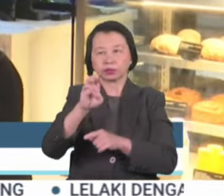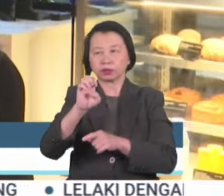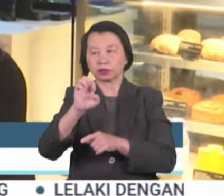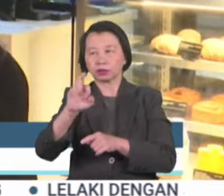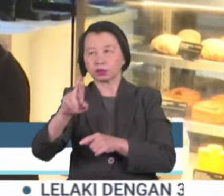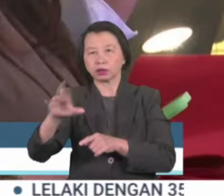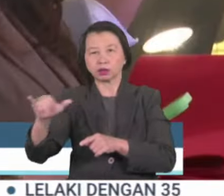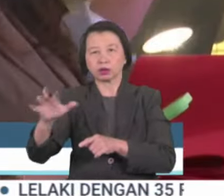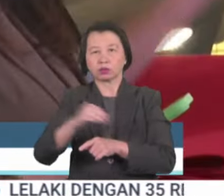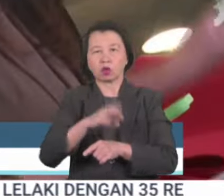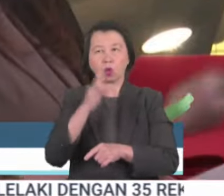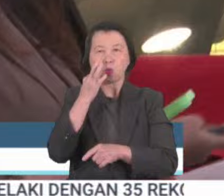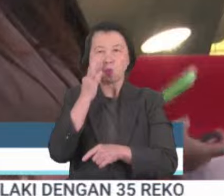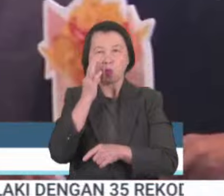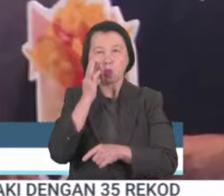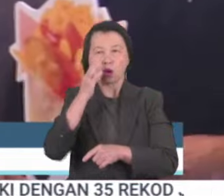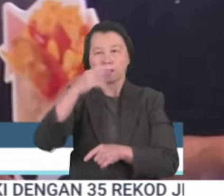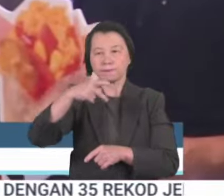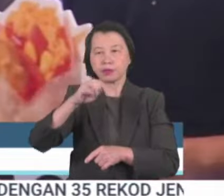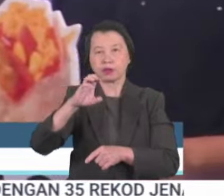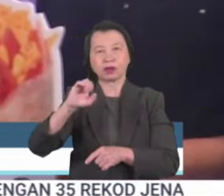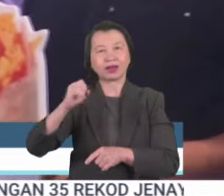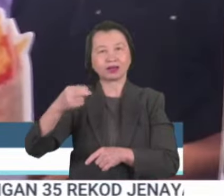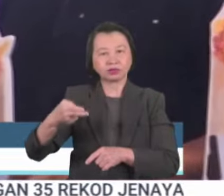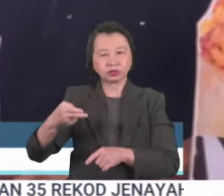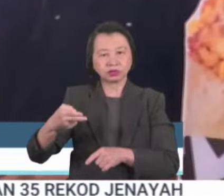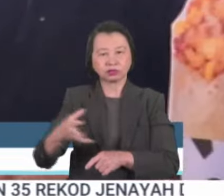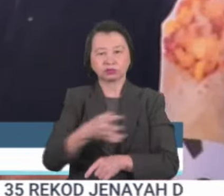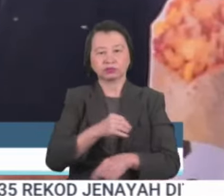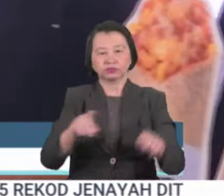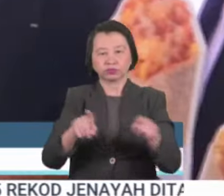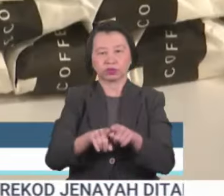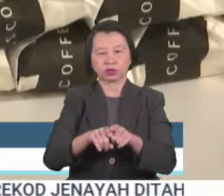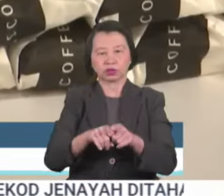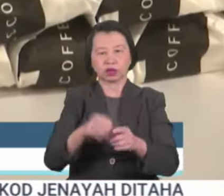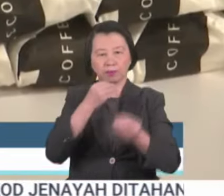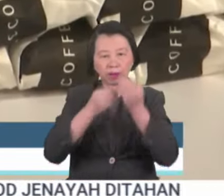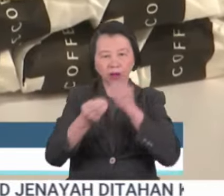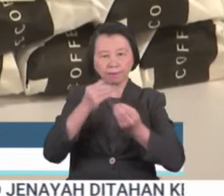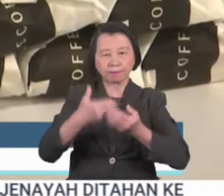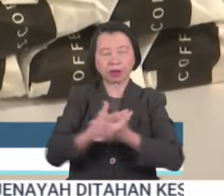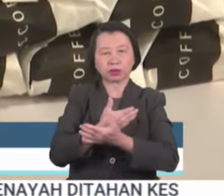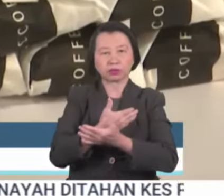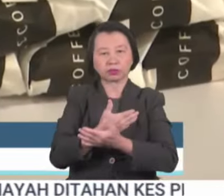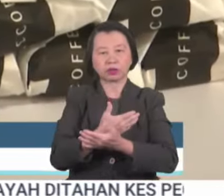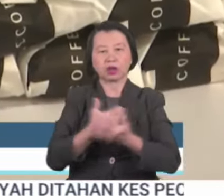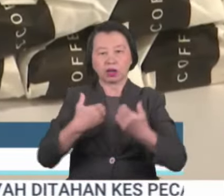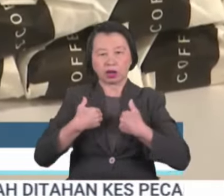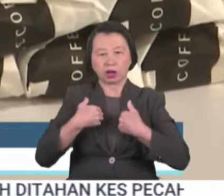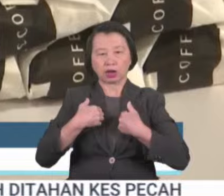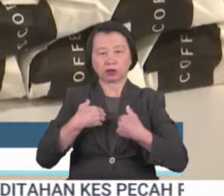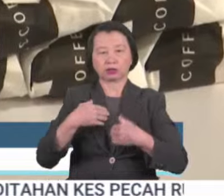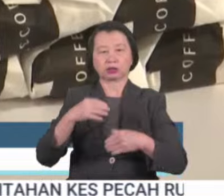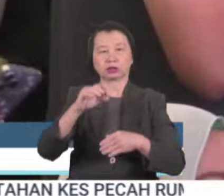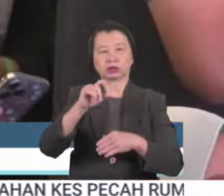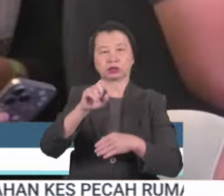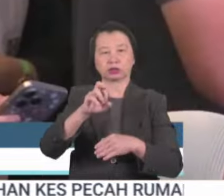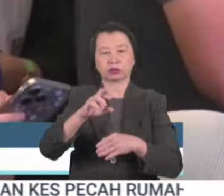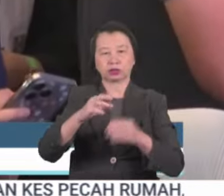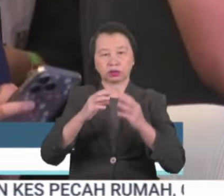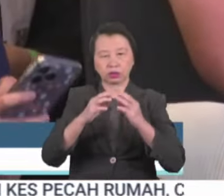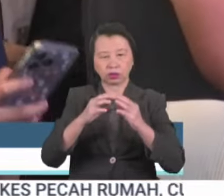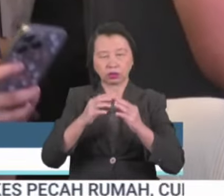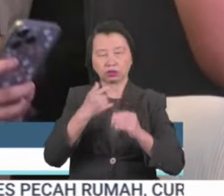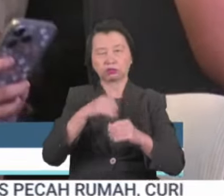dan buah peach. Turut diterkenal pelbagai menu makanan baru, antaranya garlic soy chicken wrap,